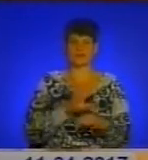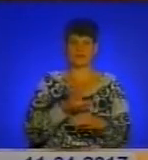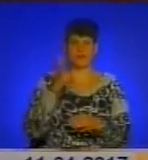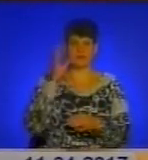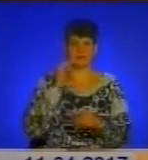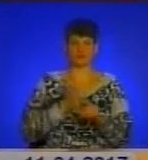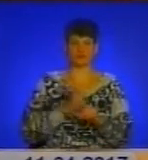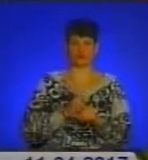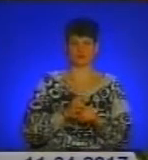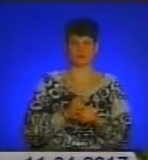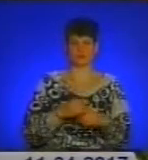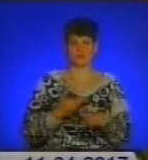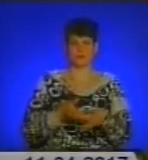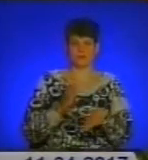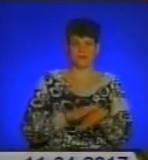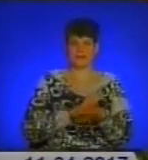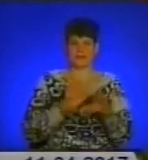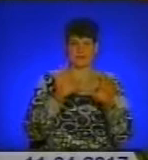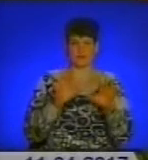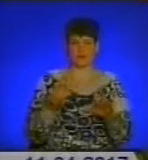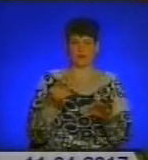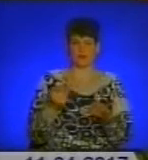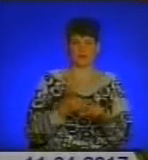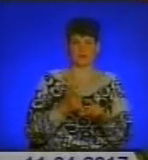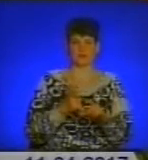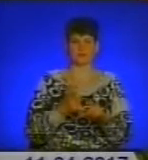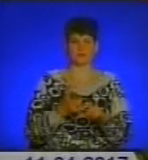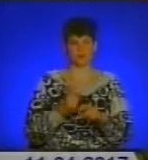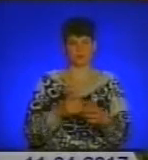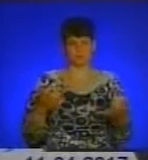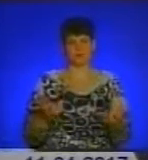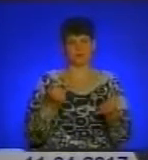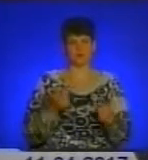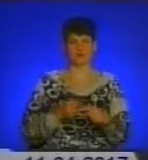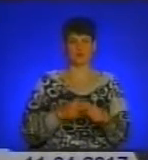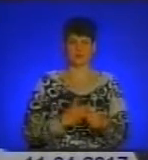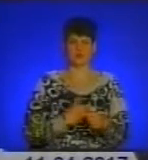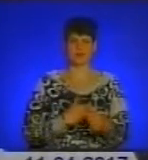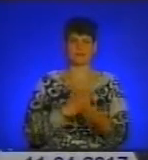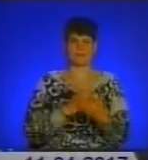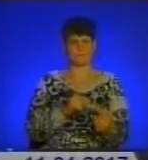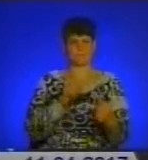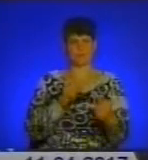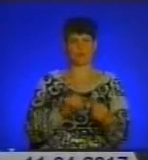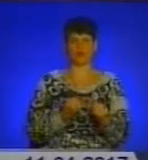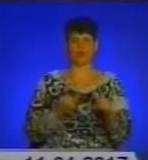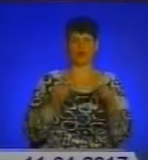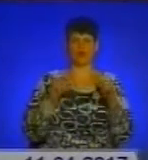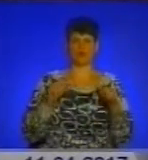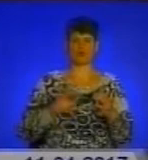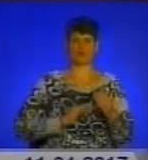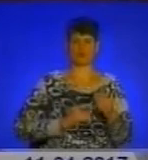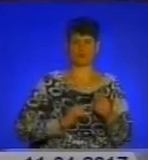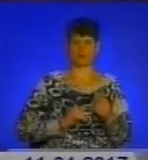надто агресивними та незаконними. Тернополяни здебільшого підтримують таку ініціативу і виступають проти розвитку бізнесу країни-окупанта